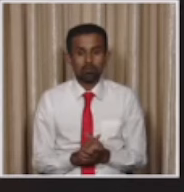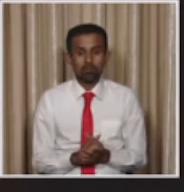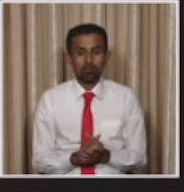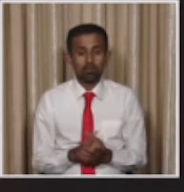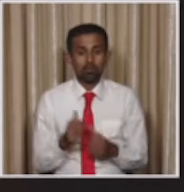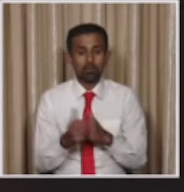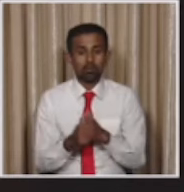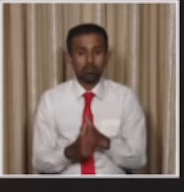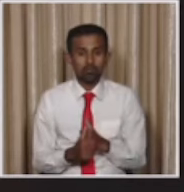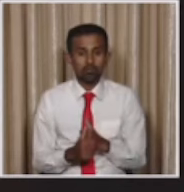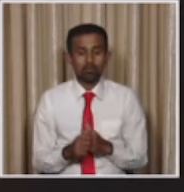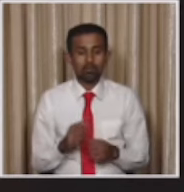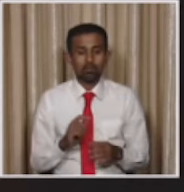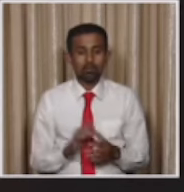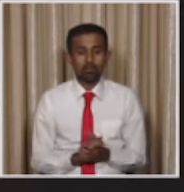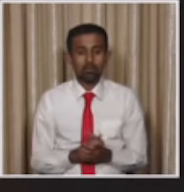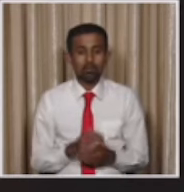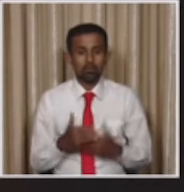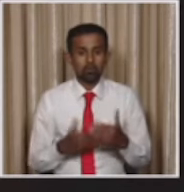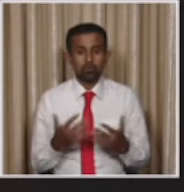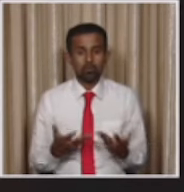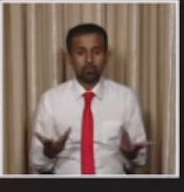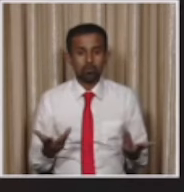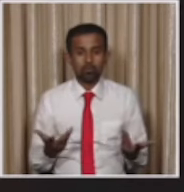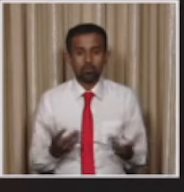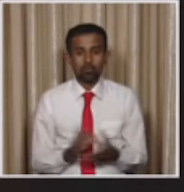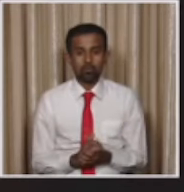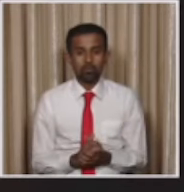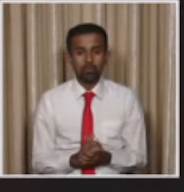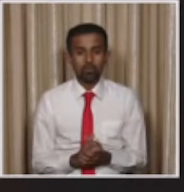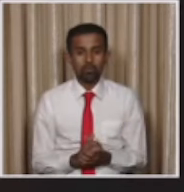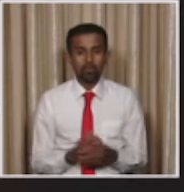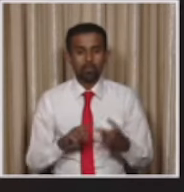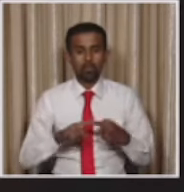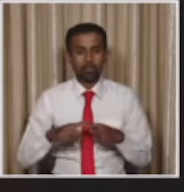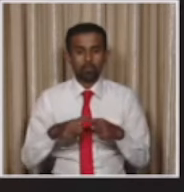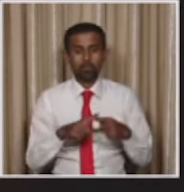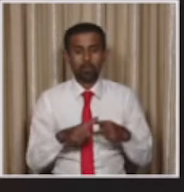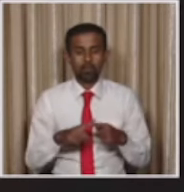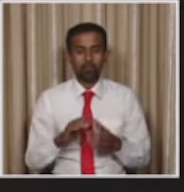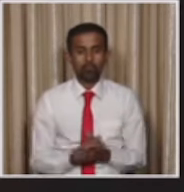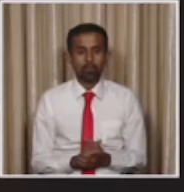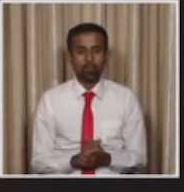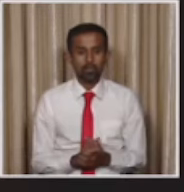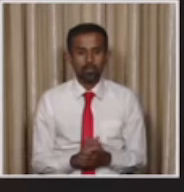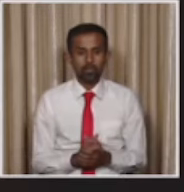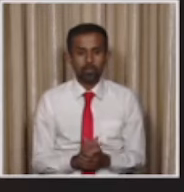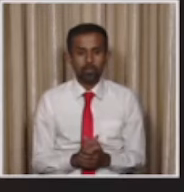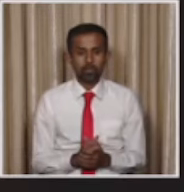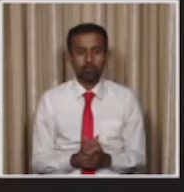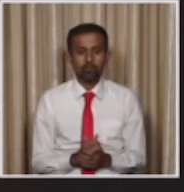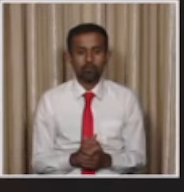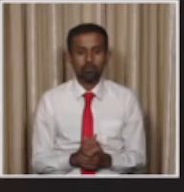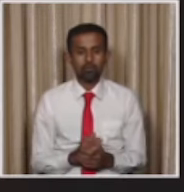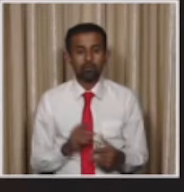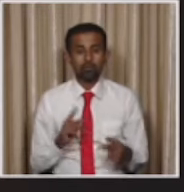නිෂ්පාදන ක්‍රියාවලිය ක්‍රියාත්මක කරන්න බෑ. ඔවුන්ට තරහ කරන්න බෑ. ඒ මිල මට්ටම් එක ඔවුන්ට ඔට්ටු වෙන්න